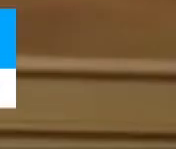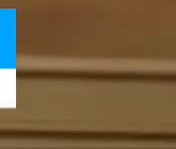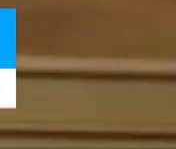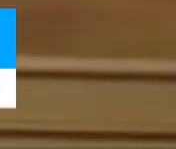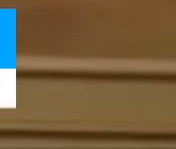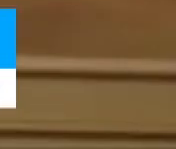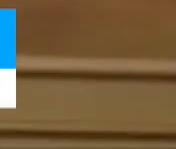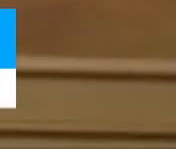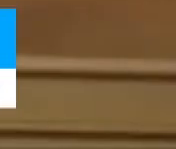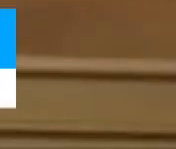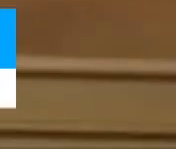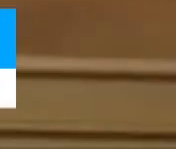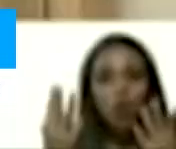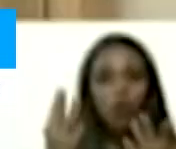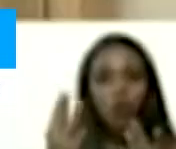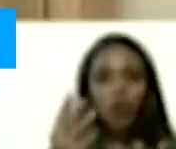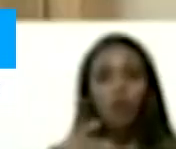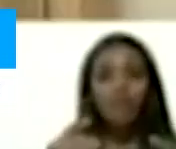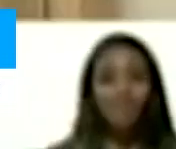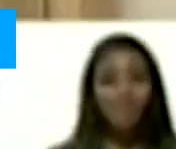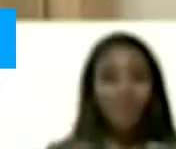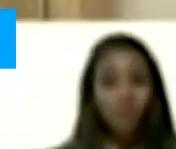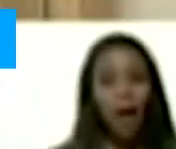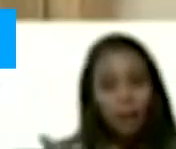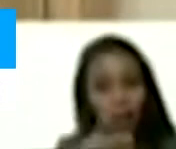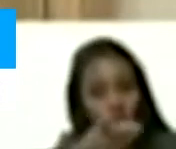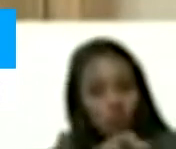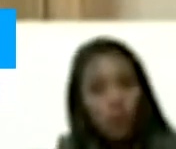dadka, taasoo aan ku lug lahayn dhoofinta daroogada,